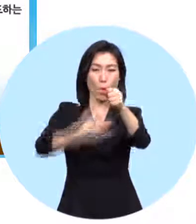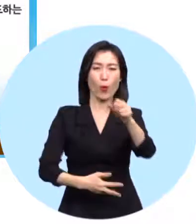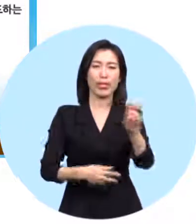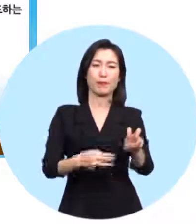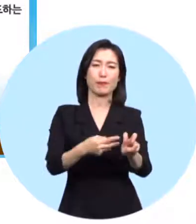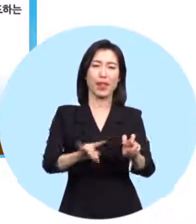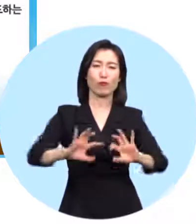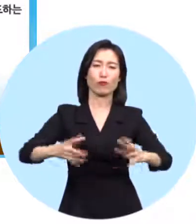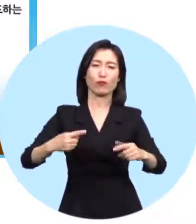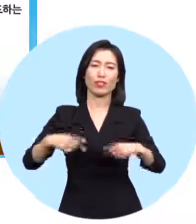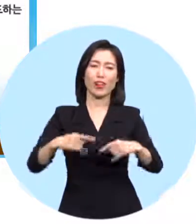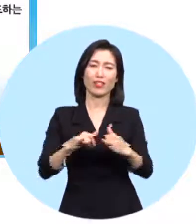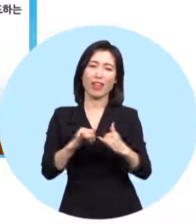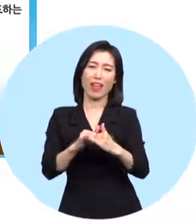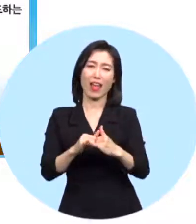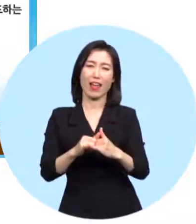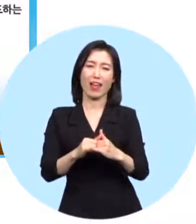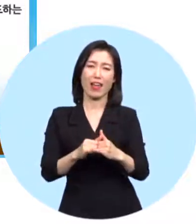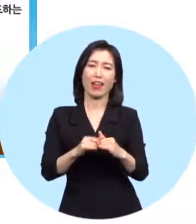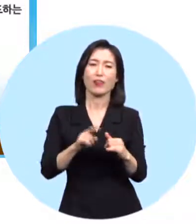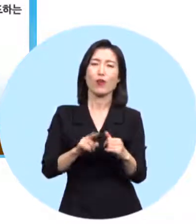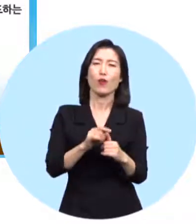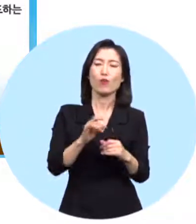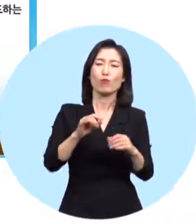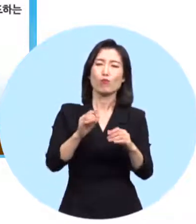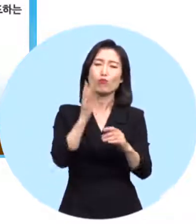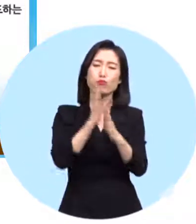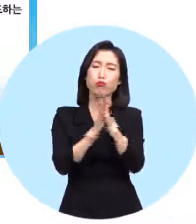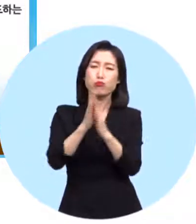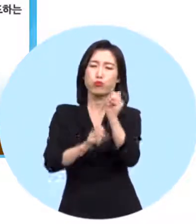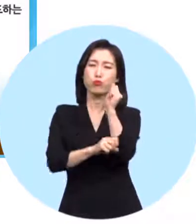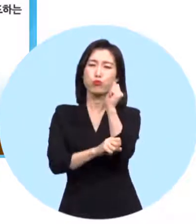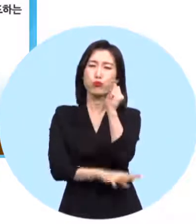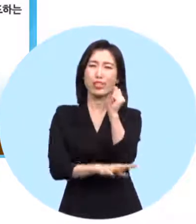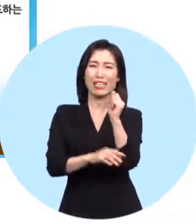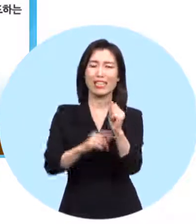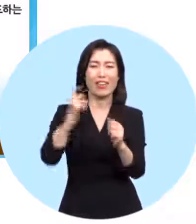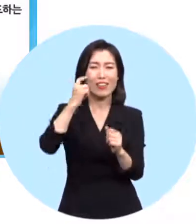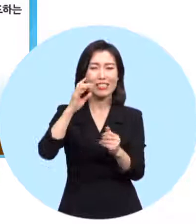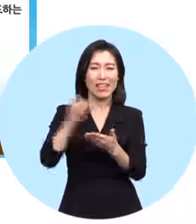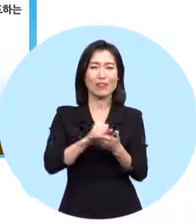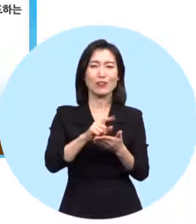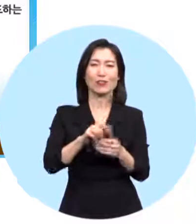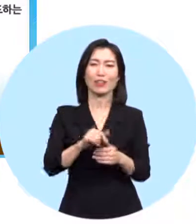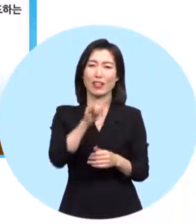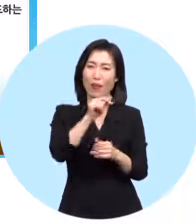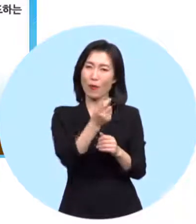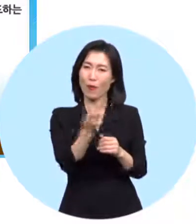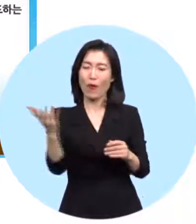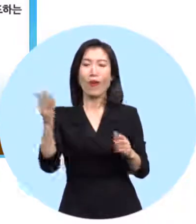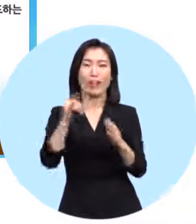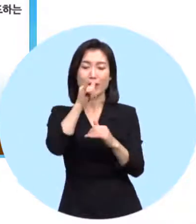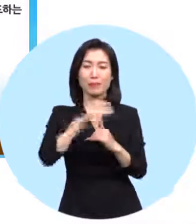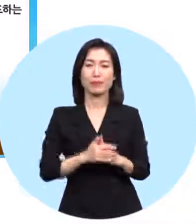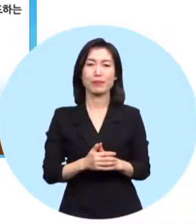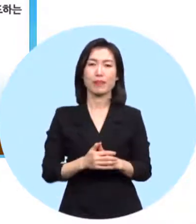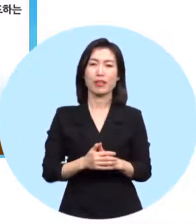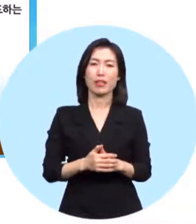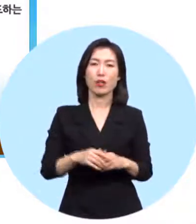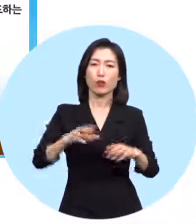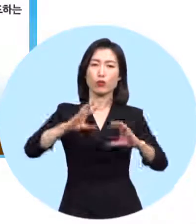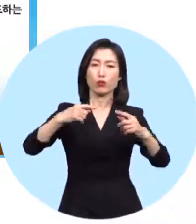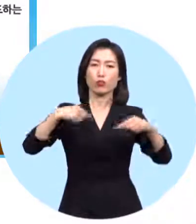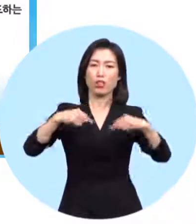권력기관 개편이 있고 풀뿌리 민주주의에 기초한 자치분권 활성화가 있습니다. 그래서 이 두 가지의 국정